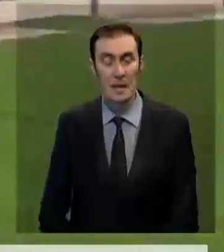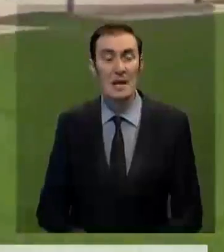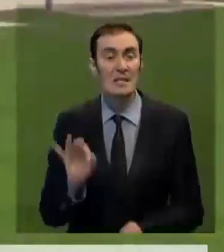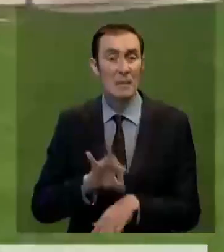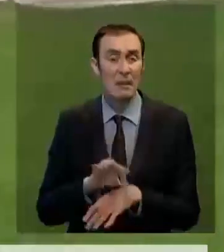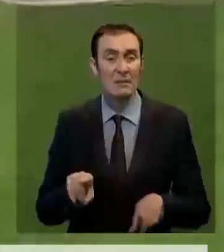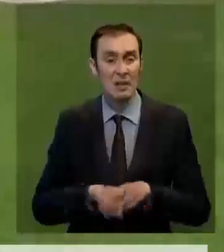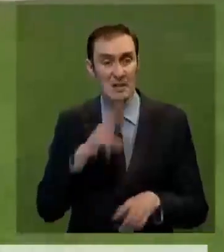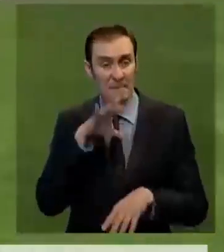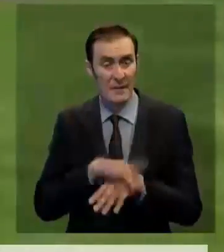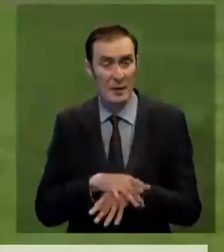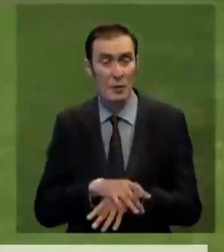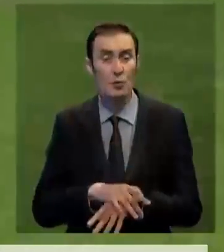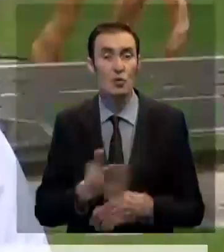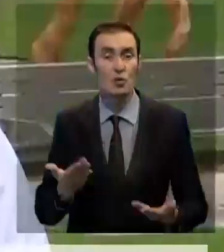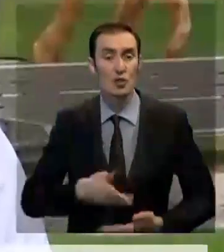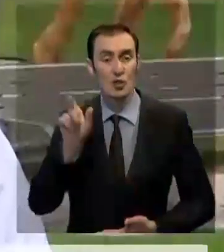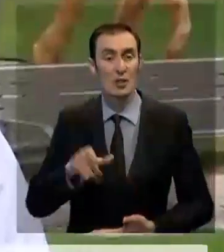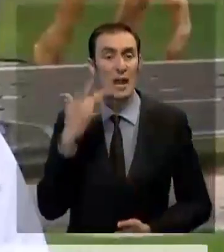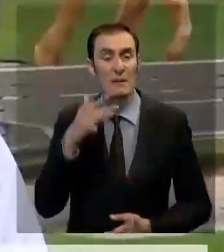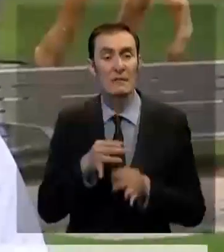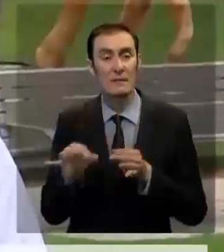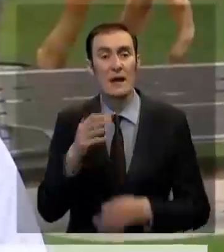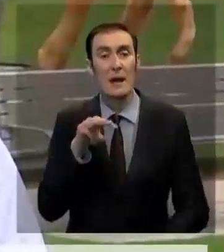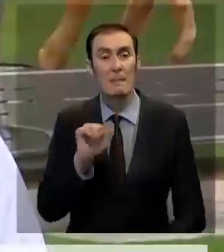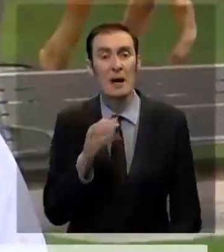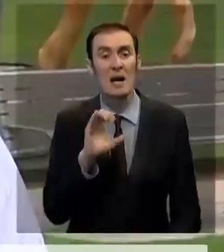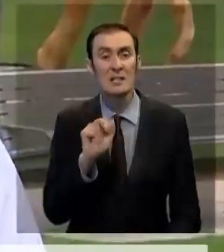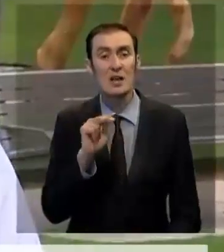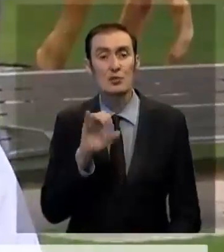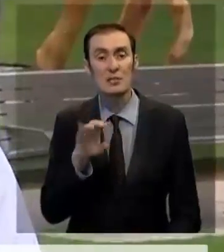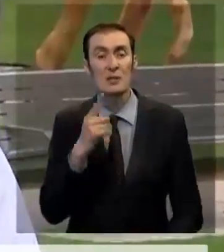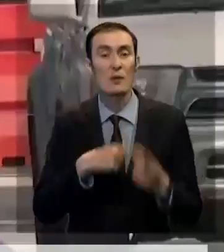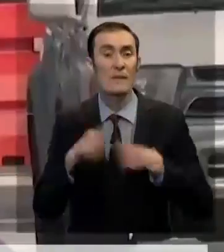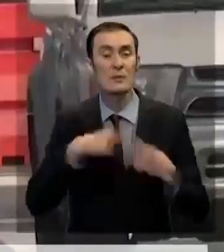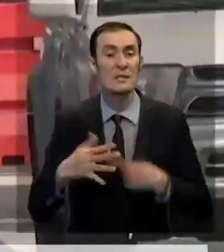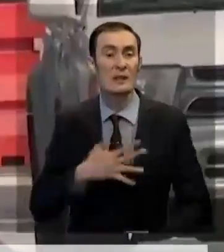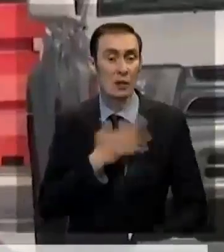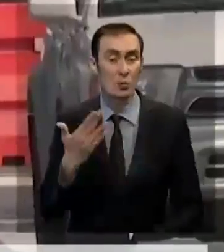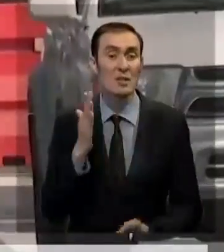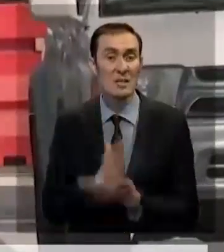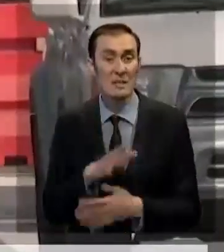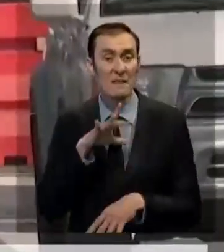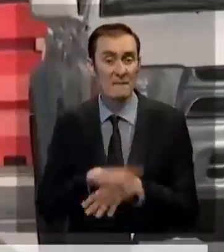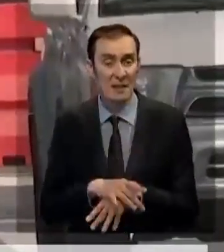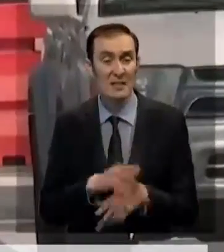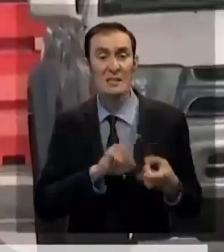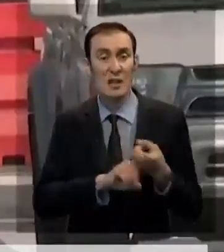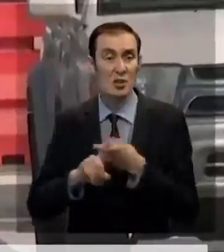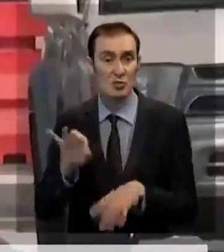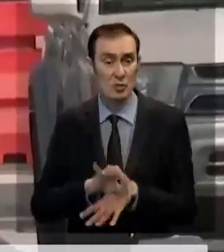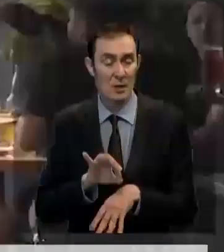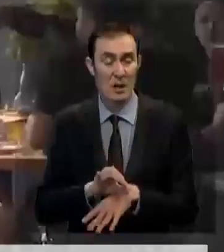Заболевание также выявили у жителя американского штата Массачусетс, который недавно вернулся из Канады, где уже есть несколько